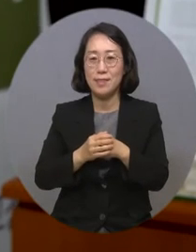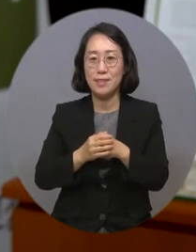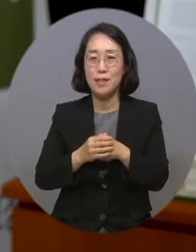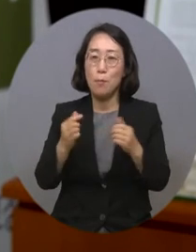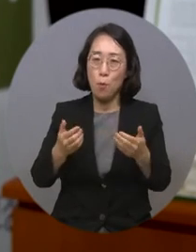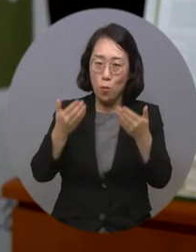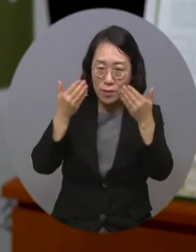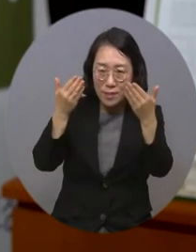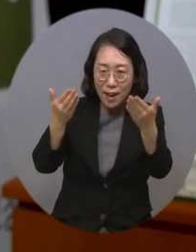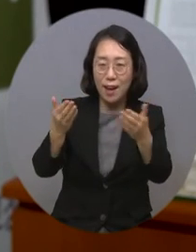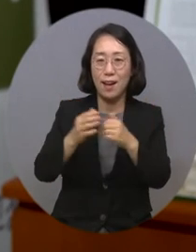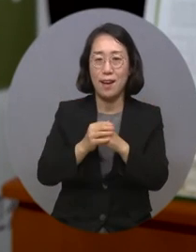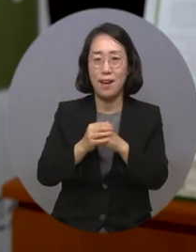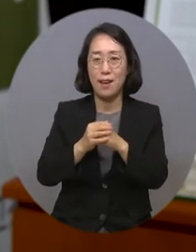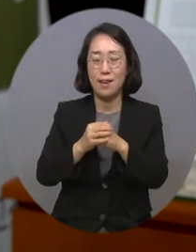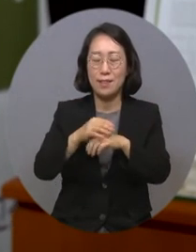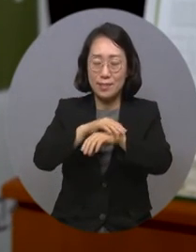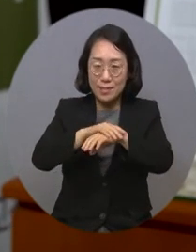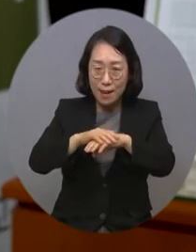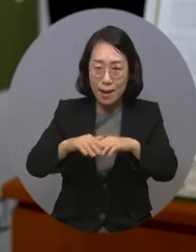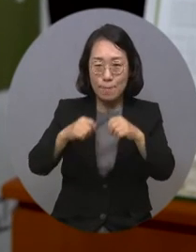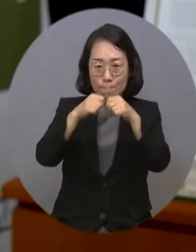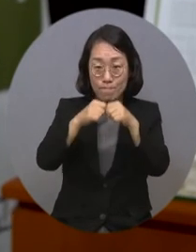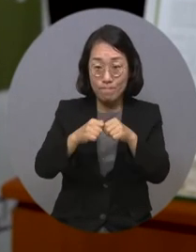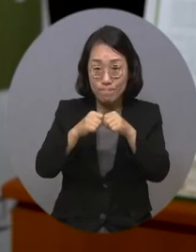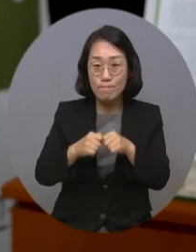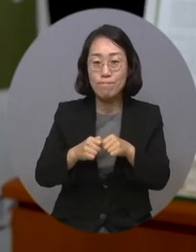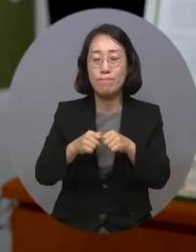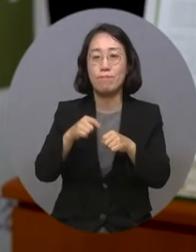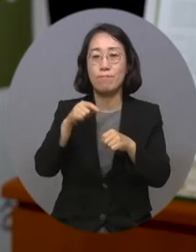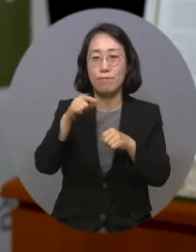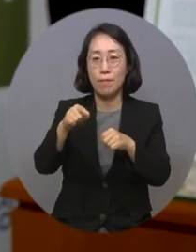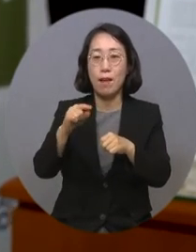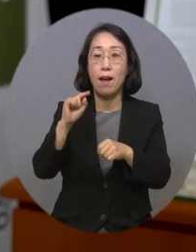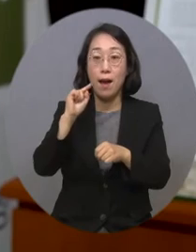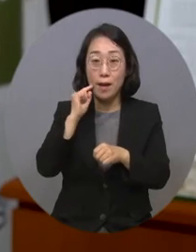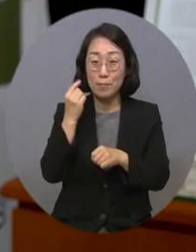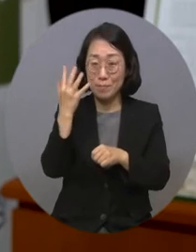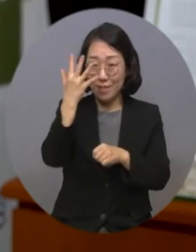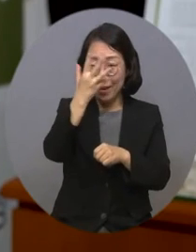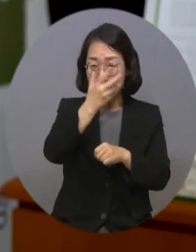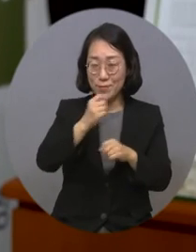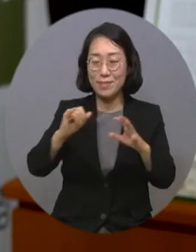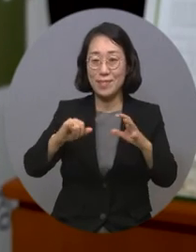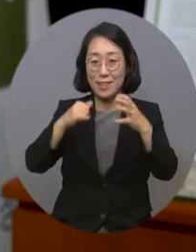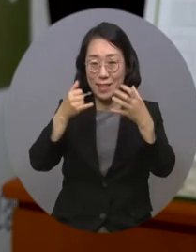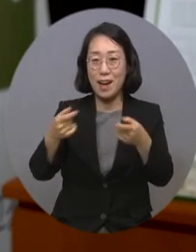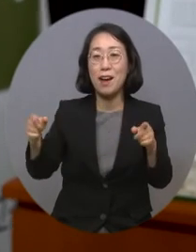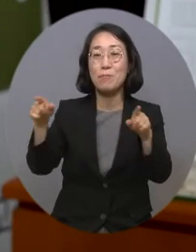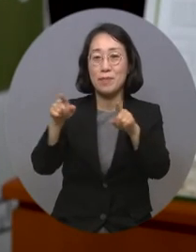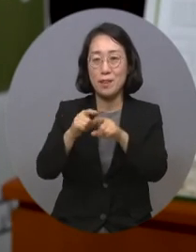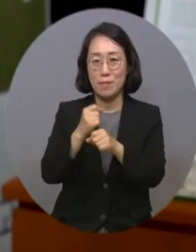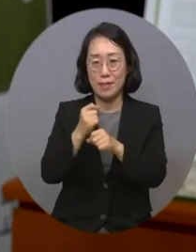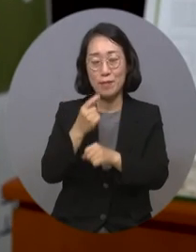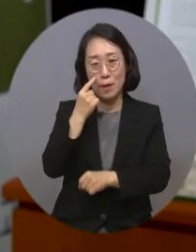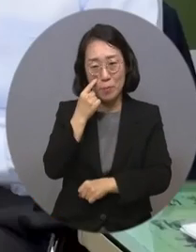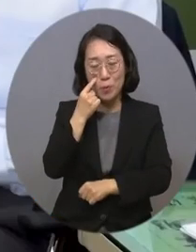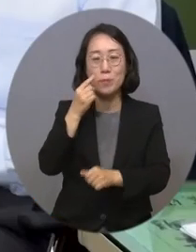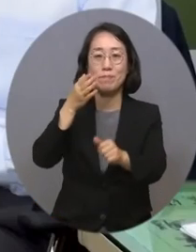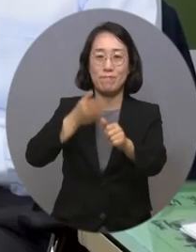봉사의 복지, 촘촘한 복지, 이 아름다운 세상을 이 함께 만들어